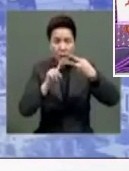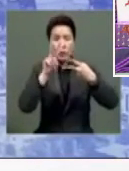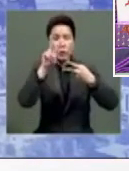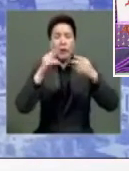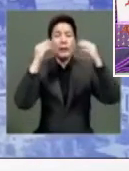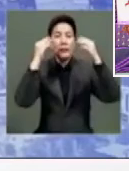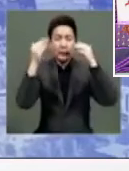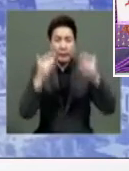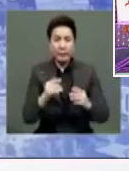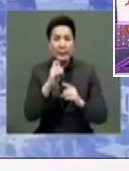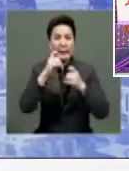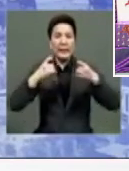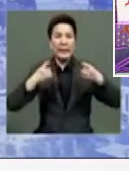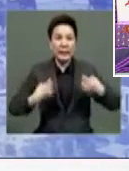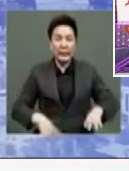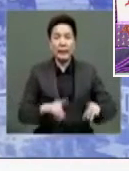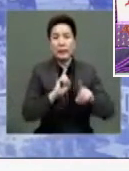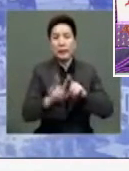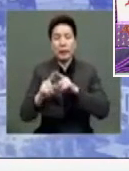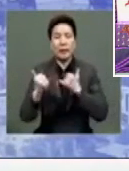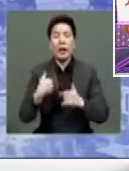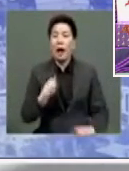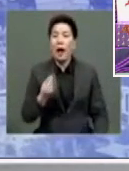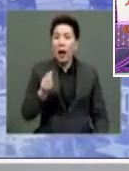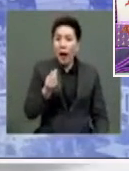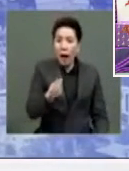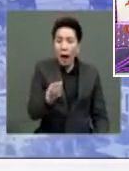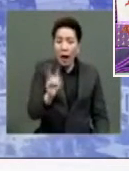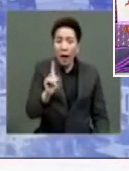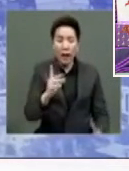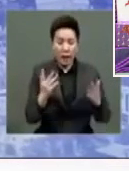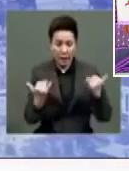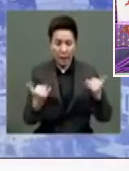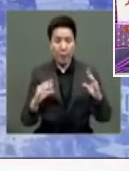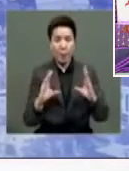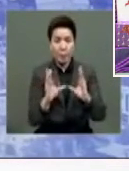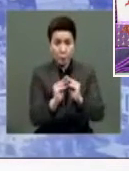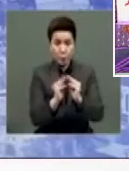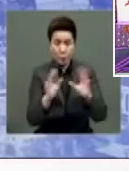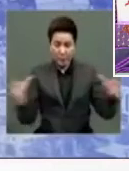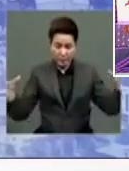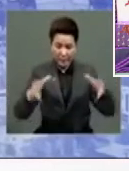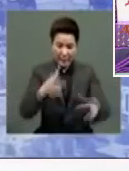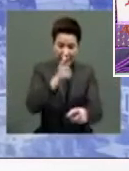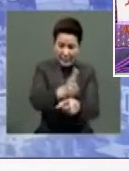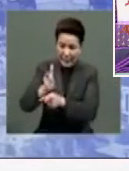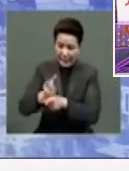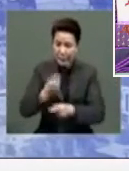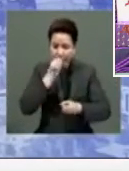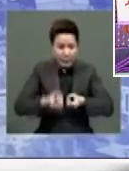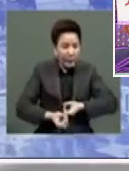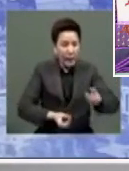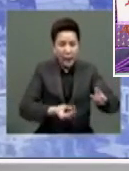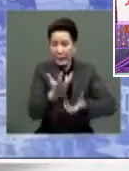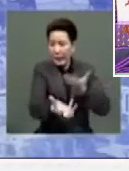กทมชลบุรีระยองสมมุตปราการสมมุติเงี้นะค่ะถ้าไปเข้าให้ไปได้แต่ต้องไปรายงานตัวก่อนไปรายงานตัวแล้ว